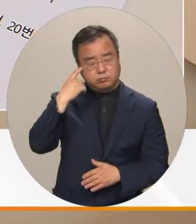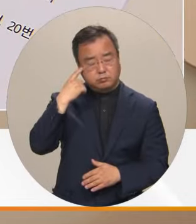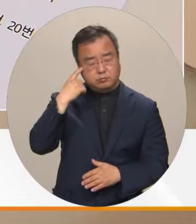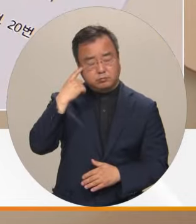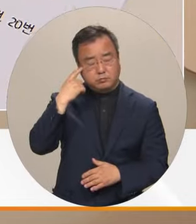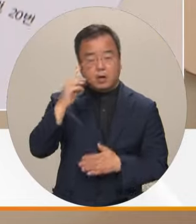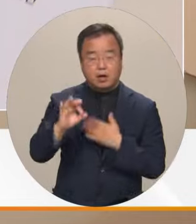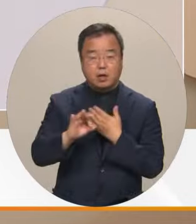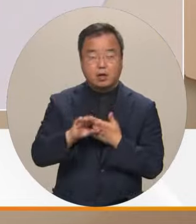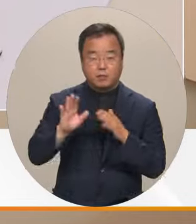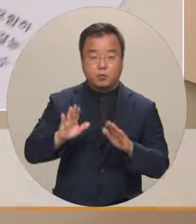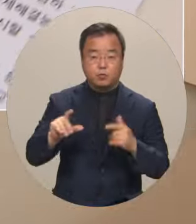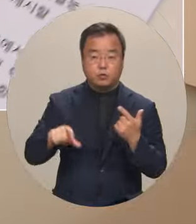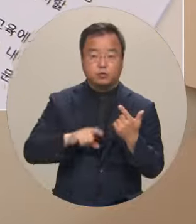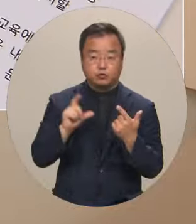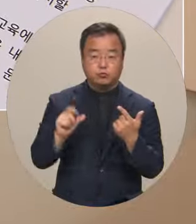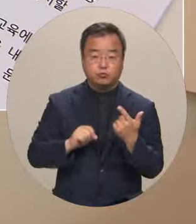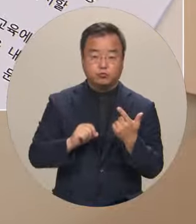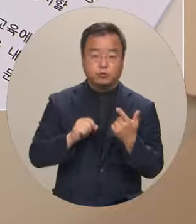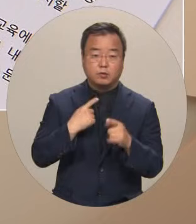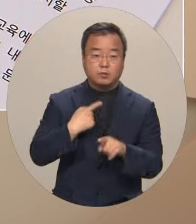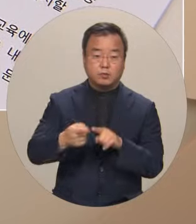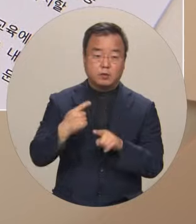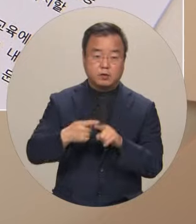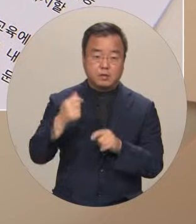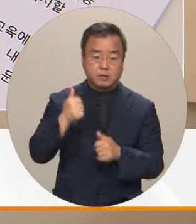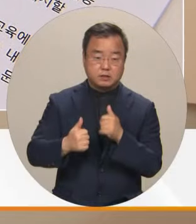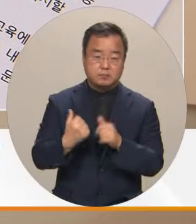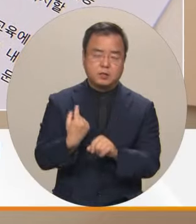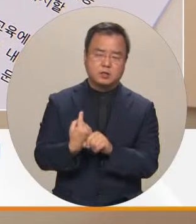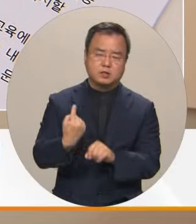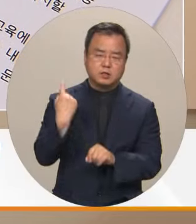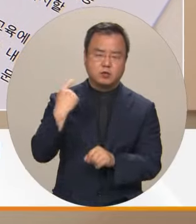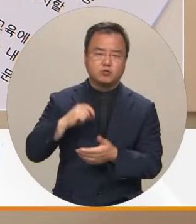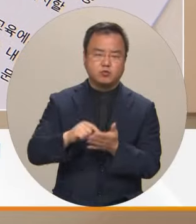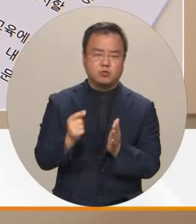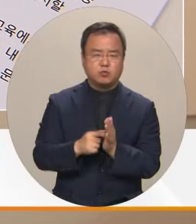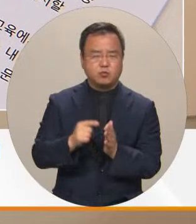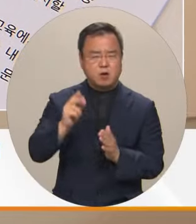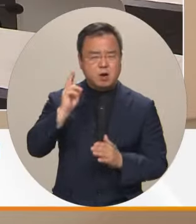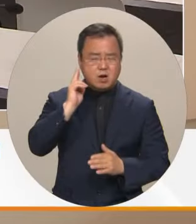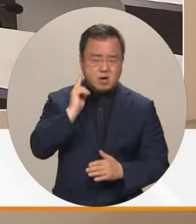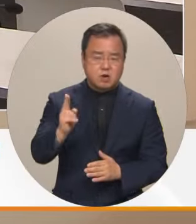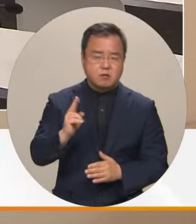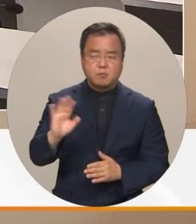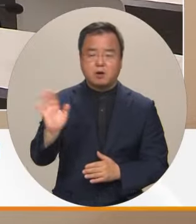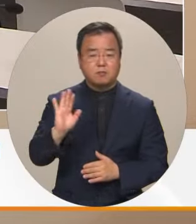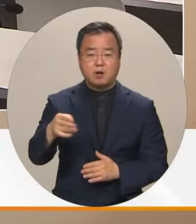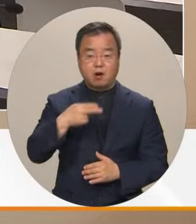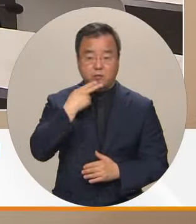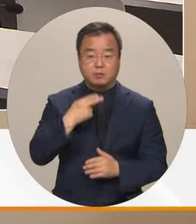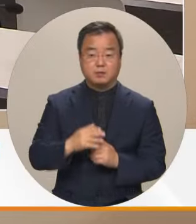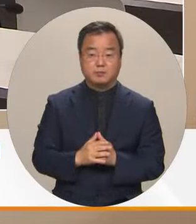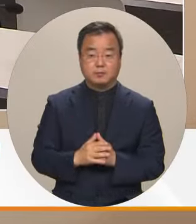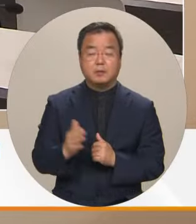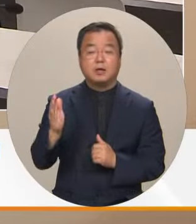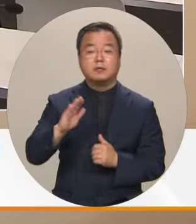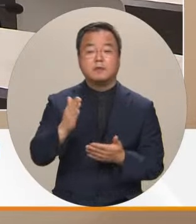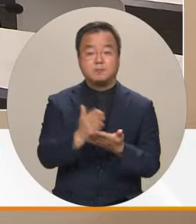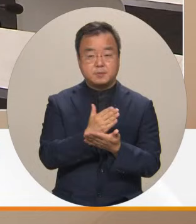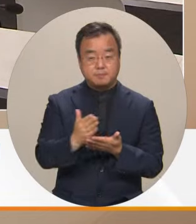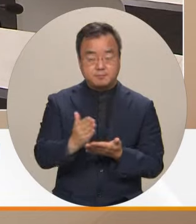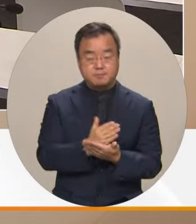때 올해 6월 모의 평가는 어 그 정도의 문제는 요번 6월에는 없었다 하지만 어 그래도 변별력이